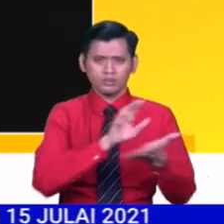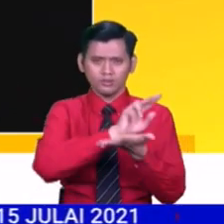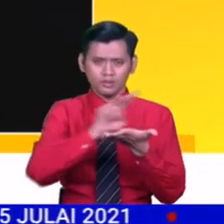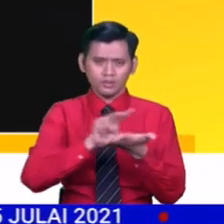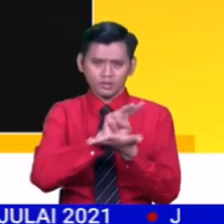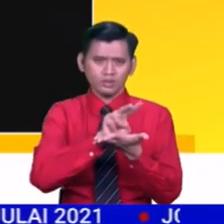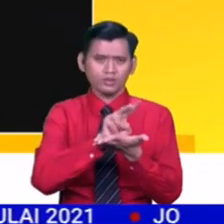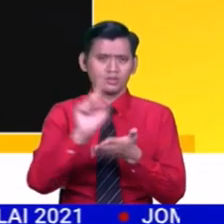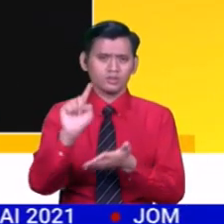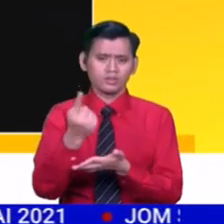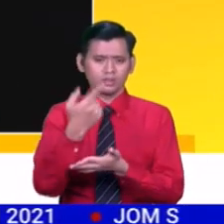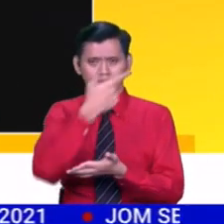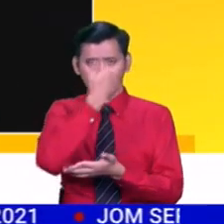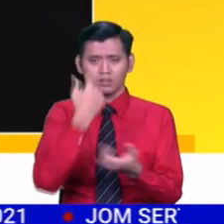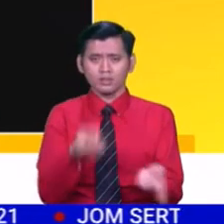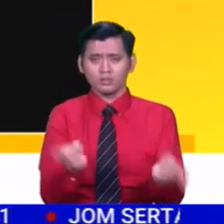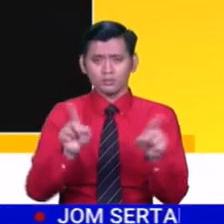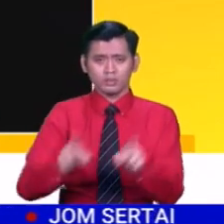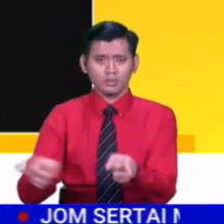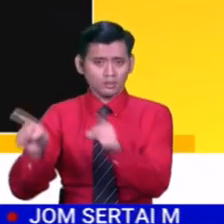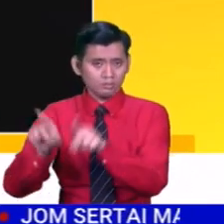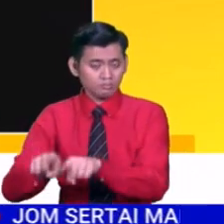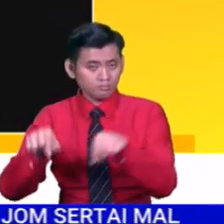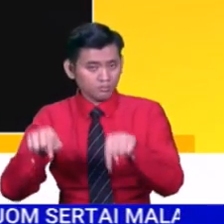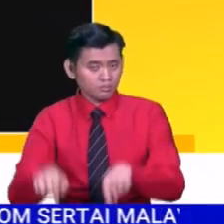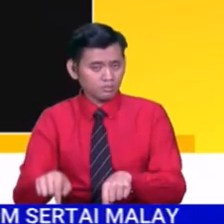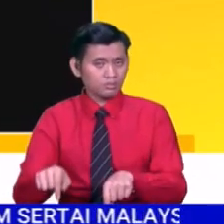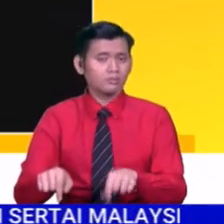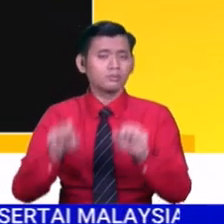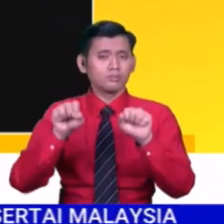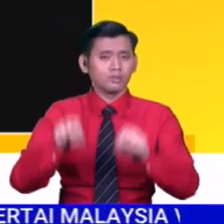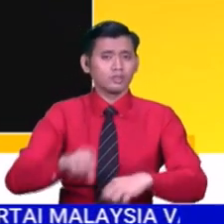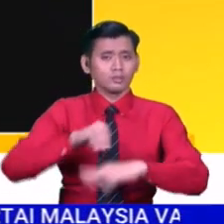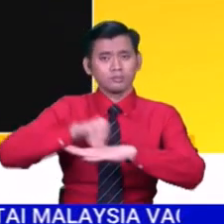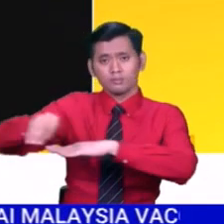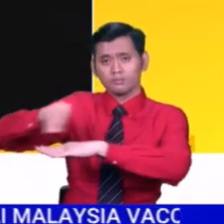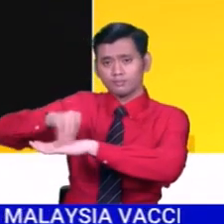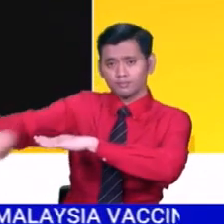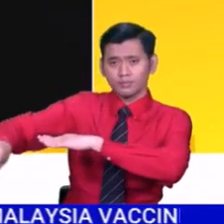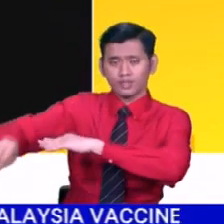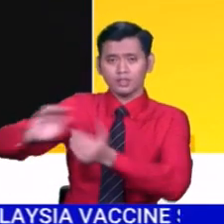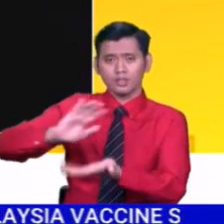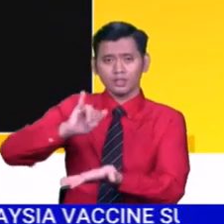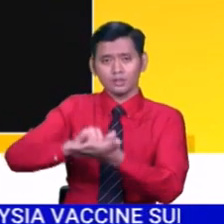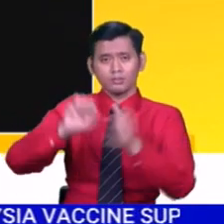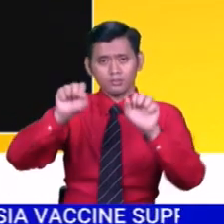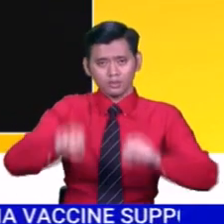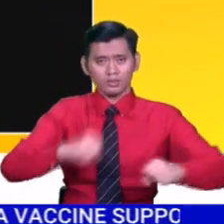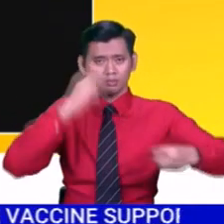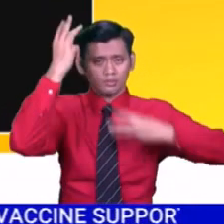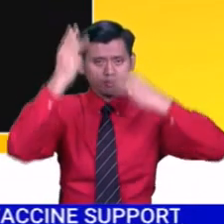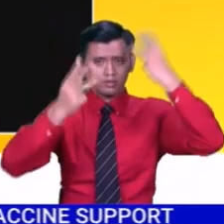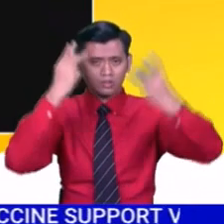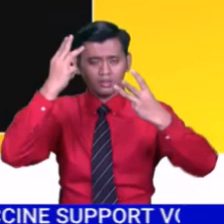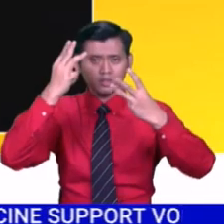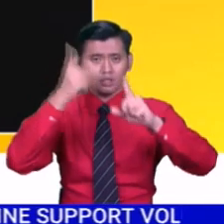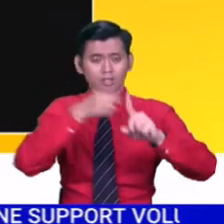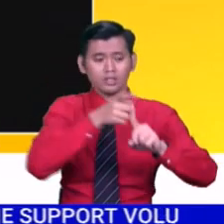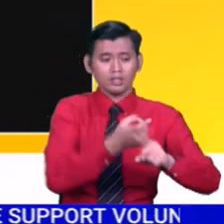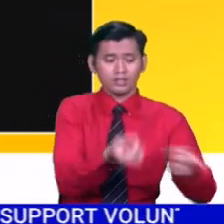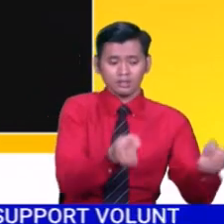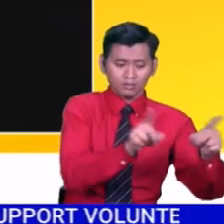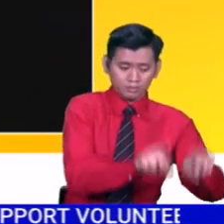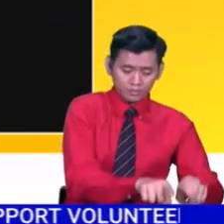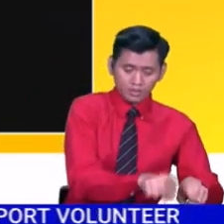contagious. Kejadian ini bila kita tengok dia boleh berjangkit. Ini yang merisaukan kita. Daripada satu kejadian